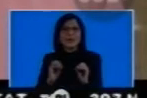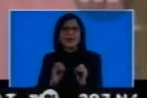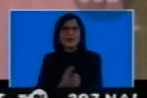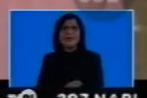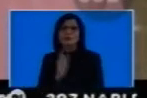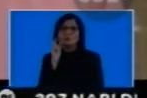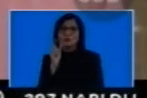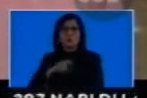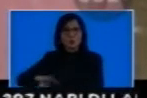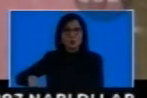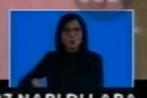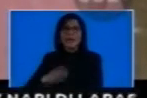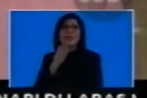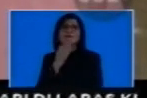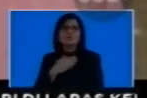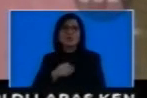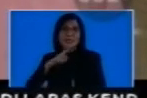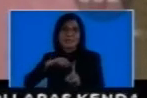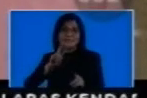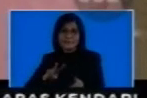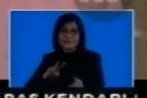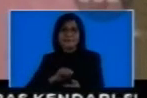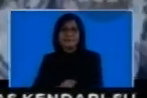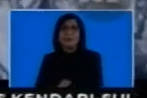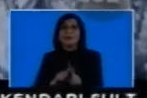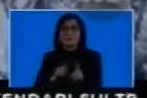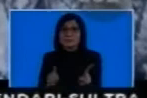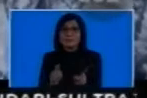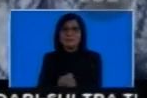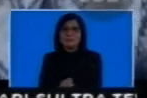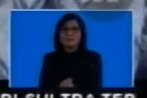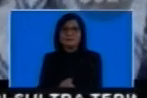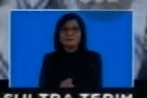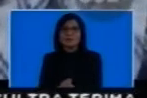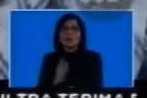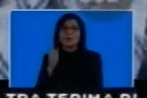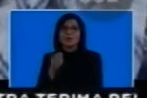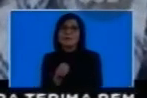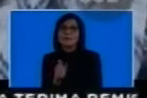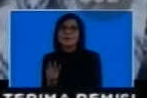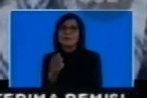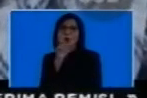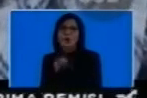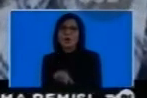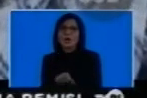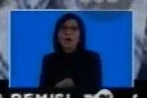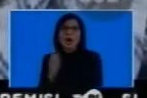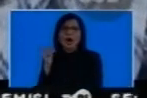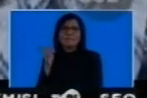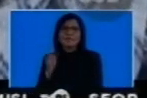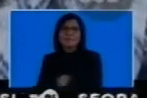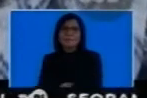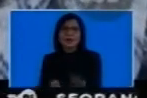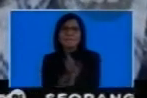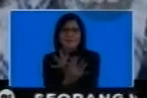dapat. Itu pun bagi keluarga yang mempunyai televisi. Tapi, itu pun hanya beberapa orang,